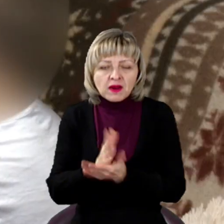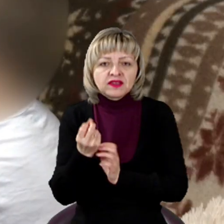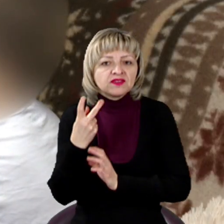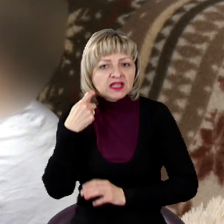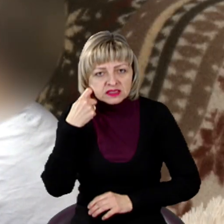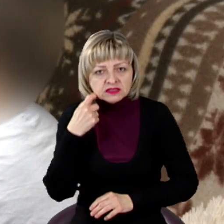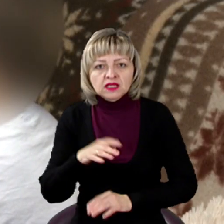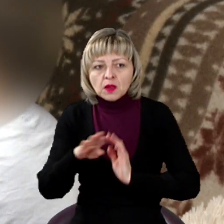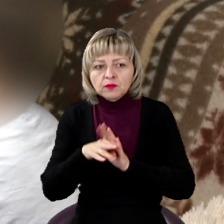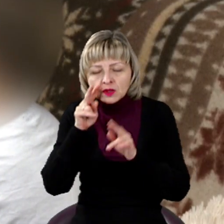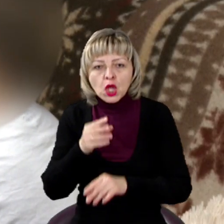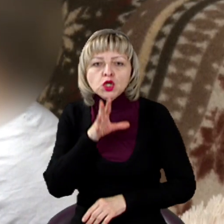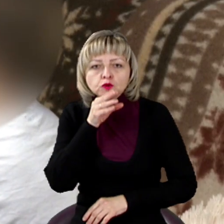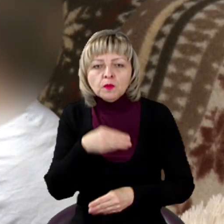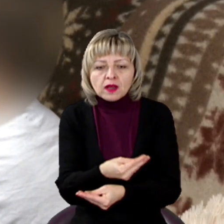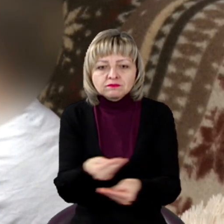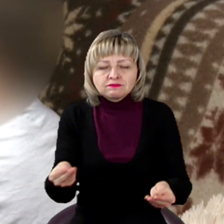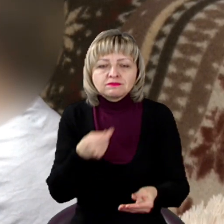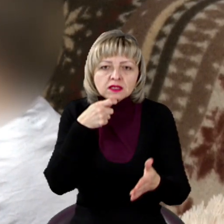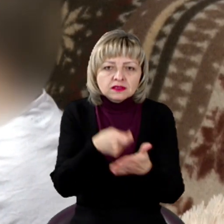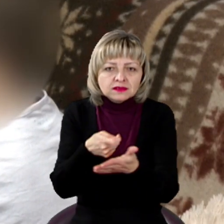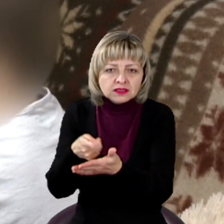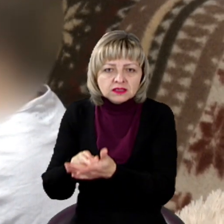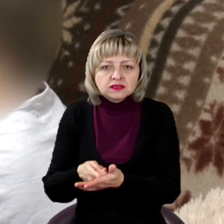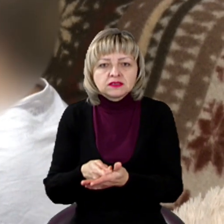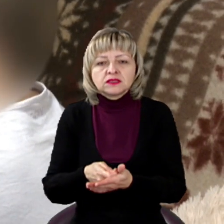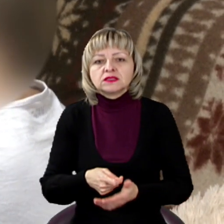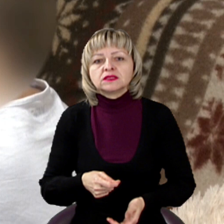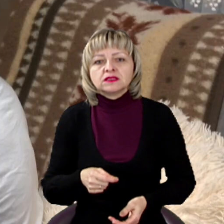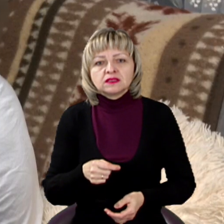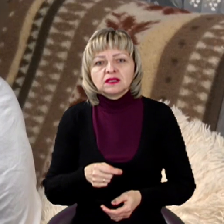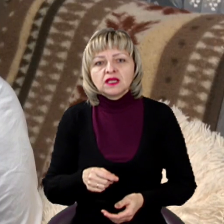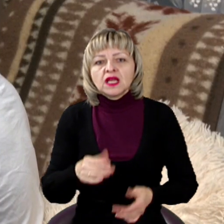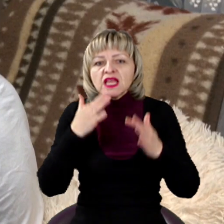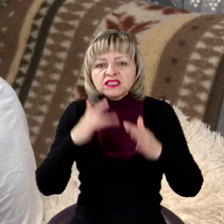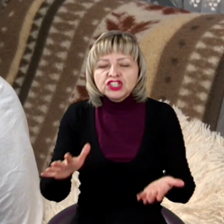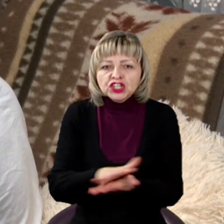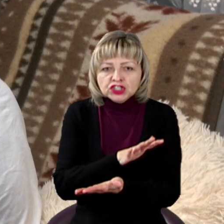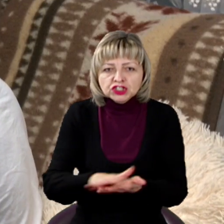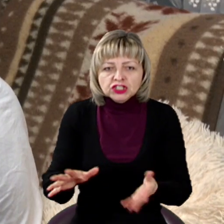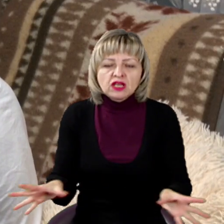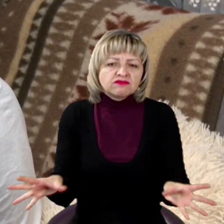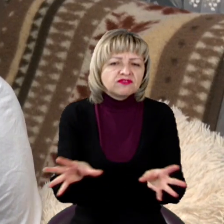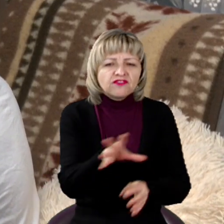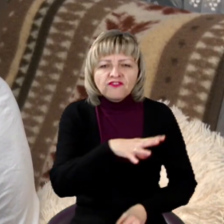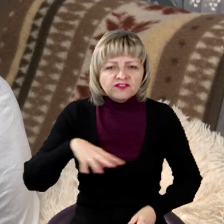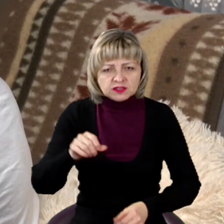Степанюків. Собакам їсти даємо, кожу відкриваємо, сніг чистимо. Зі всіма здружився.